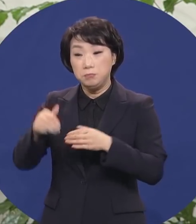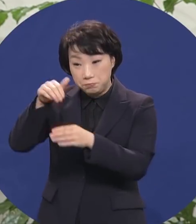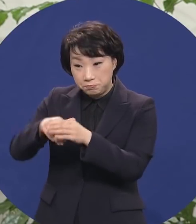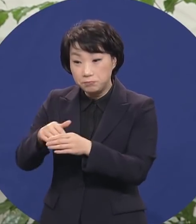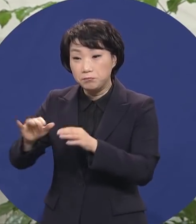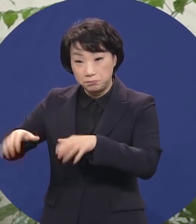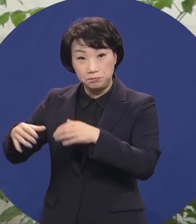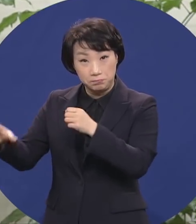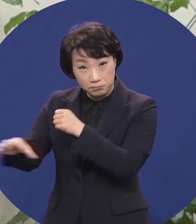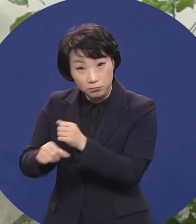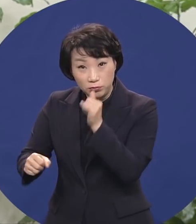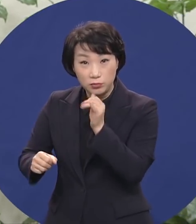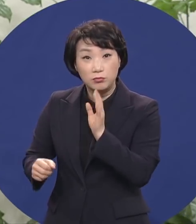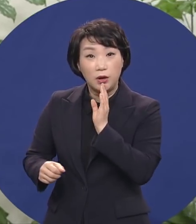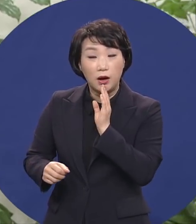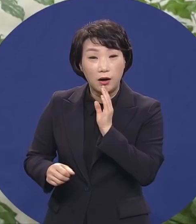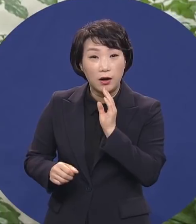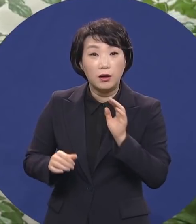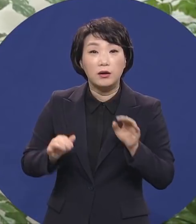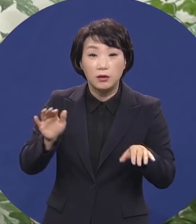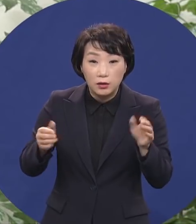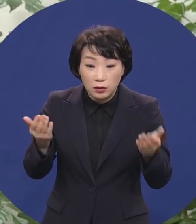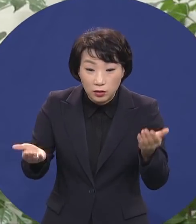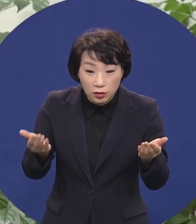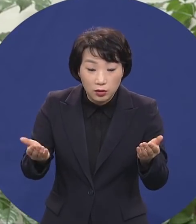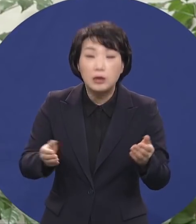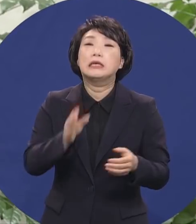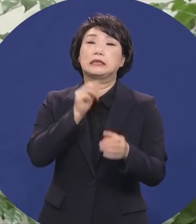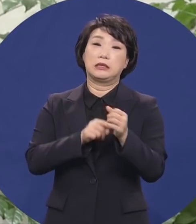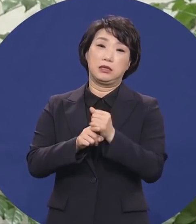것이고, 이건 진리라 이 말이오.